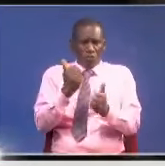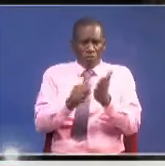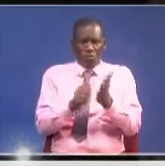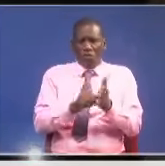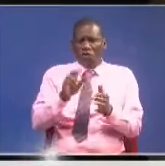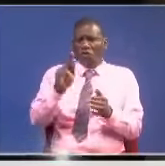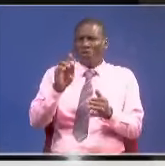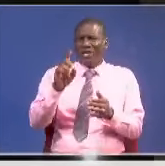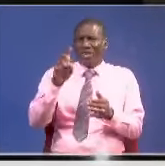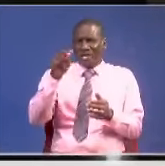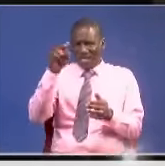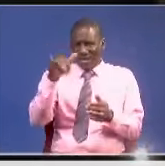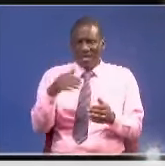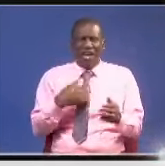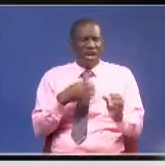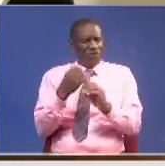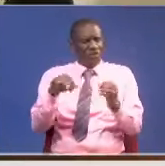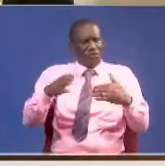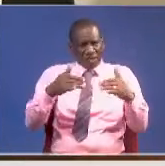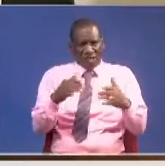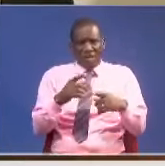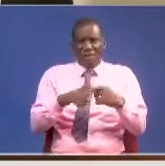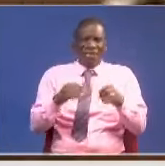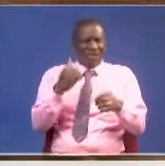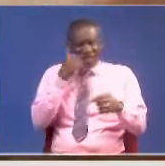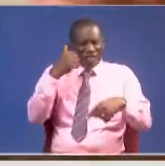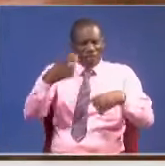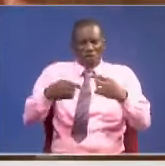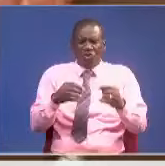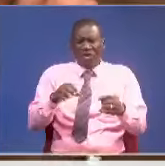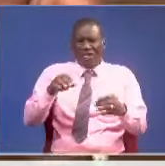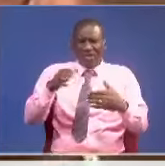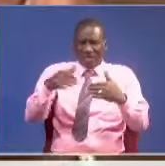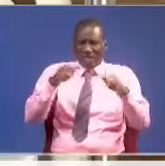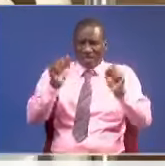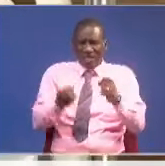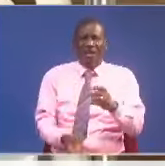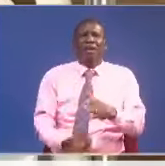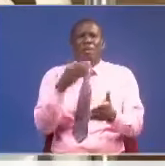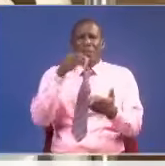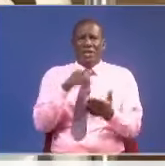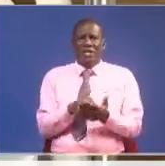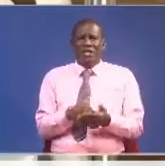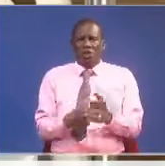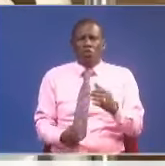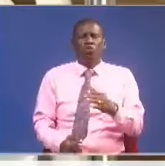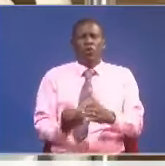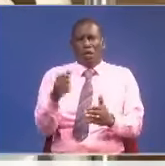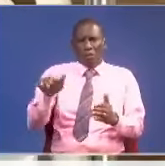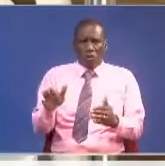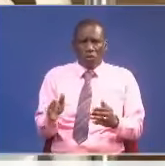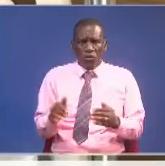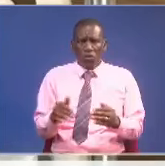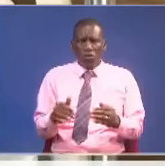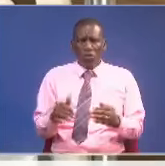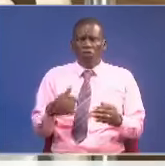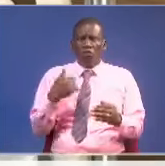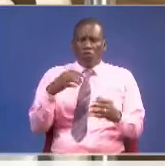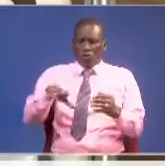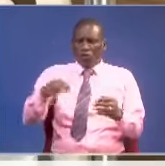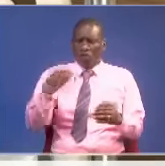wazi, lakini kadri ugonjwa unavyozidi hizi dalili zinaweza kujitokeza. Kuamka asubuhi unakupata uso